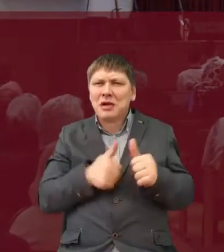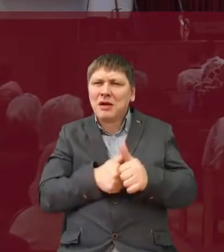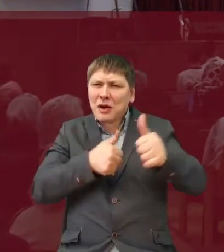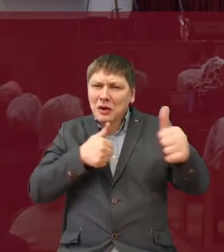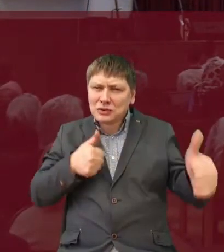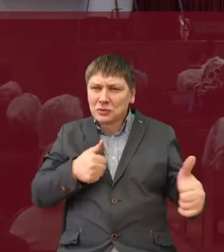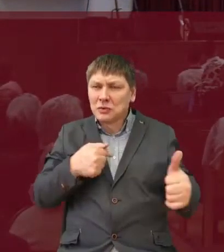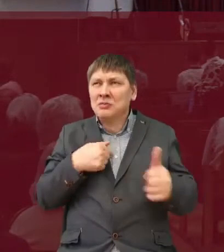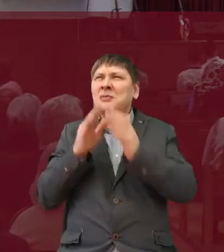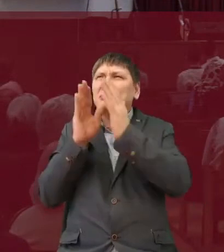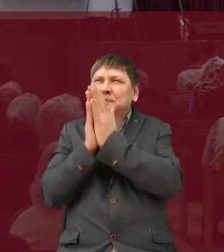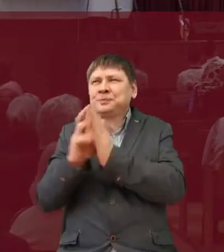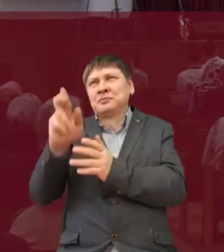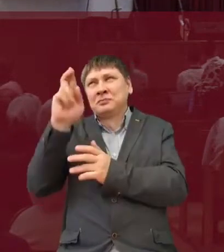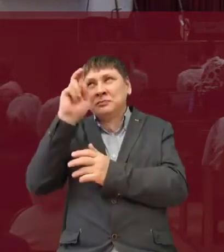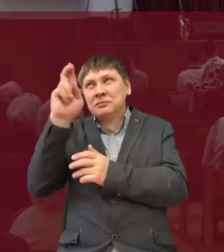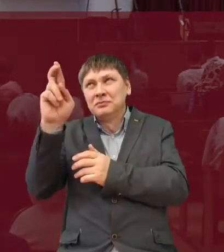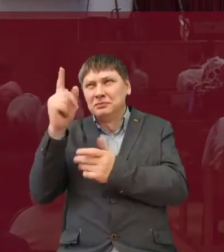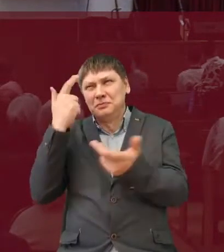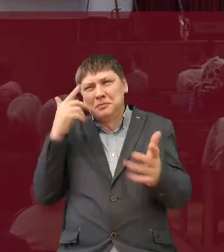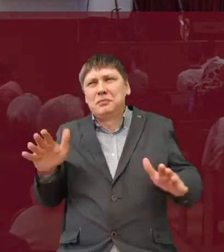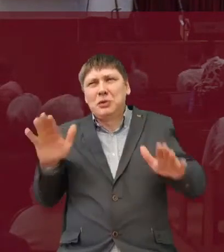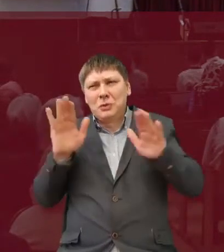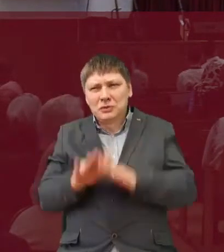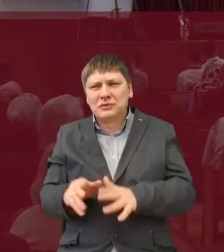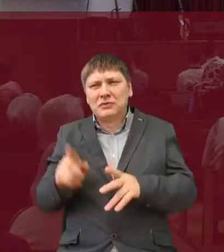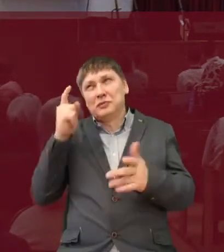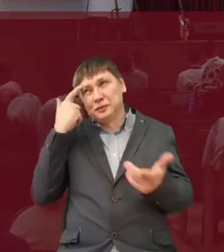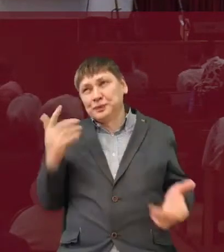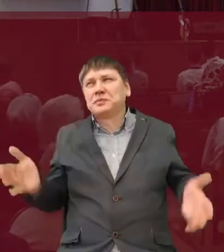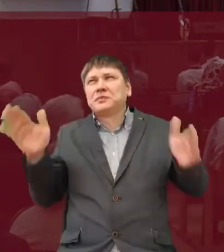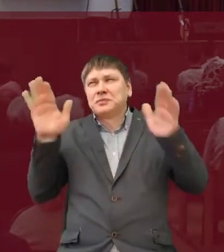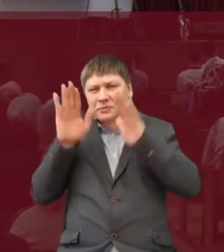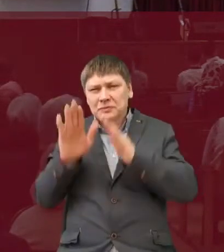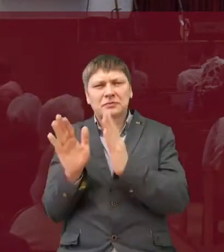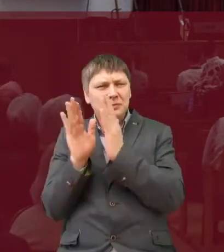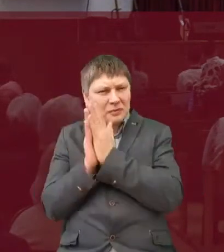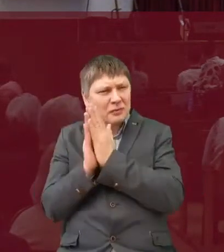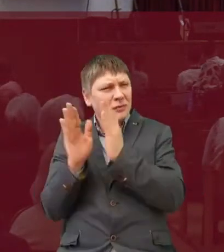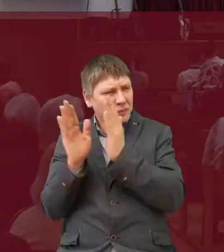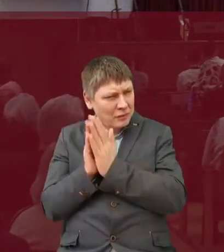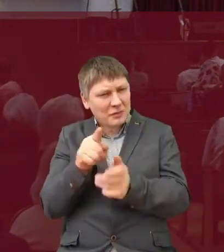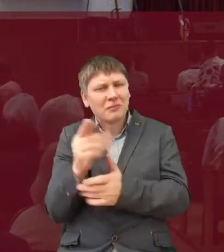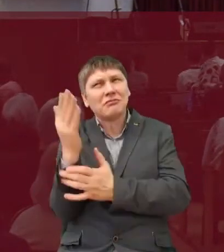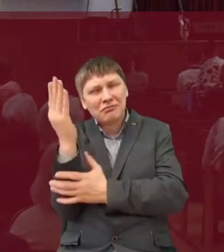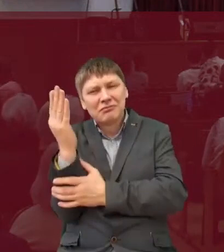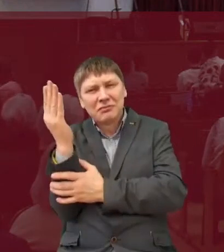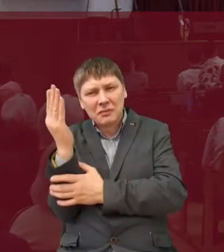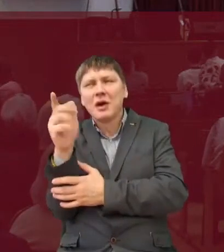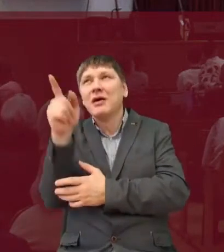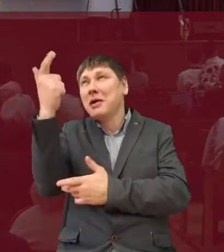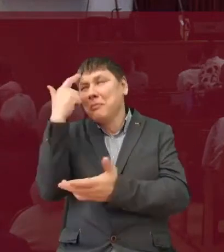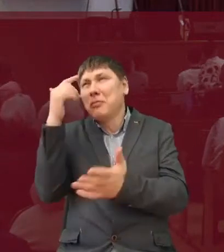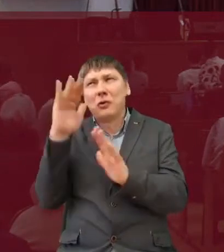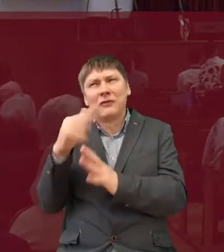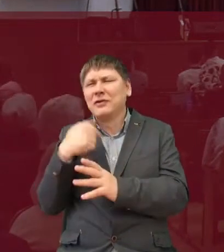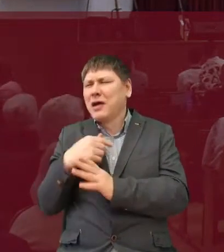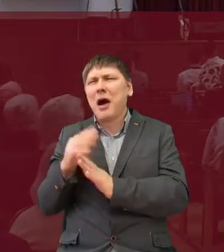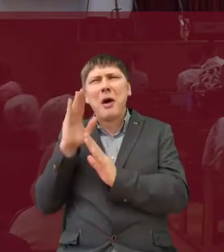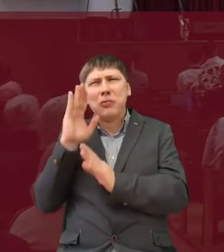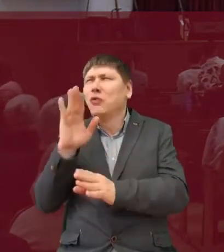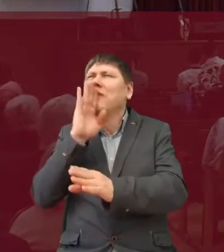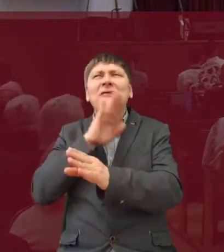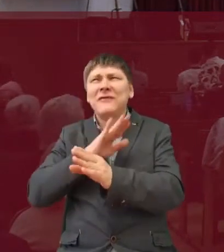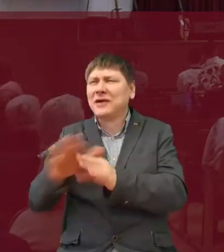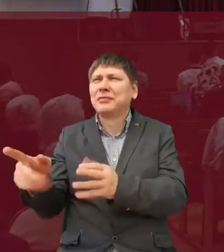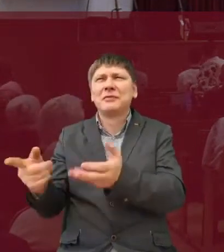пришла Мы молимся Боже благослови Боже благослови если ты благо давишь то я